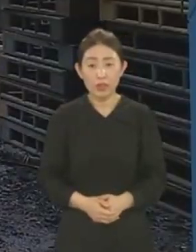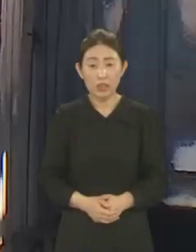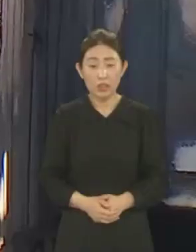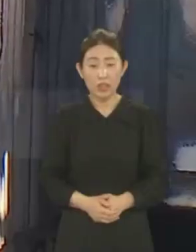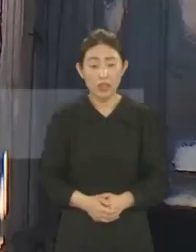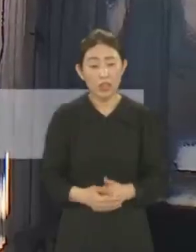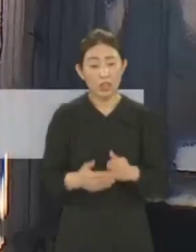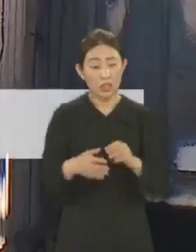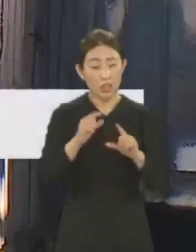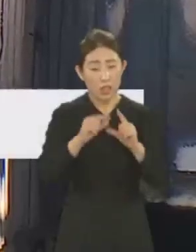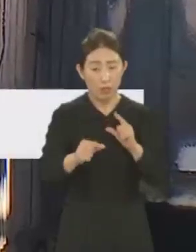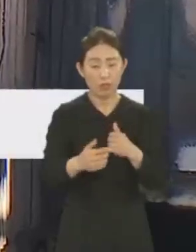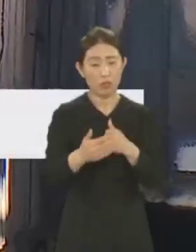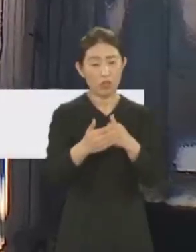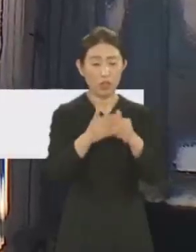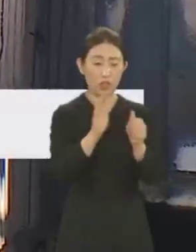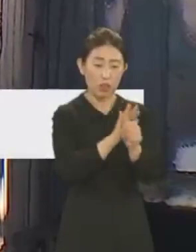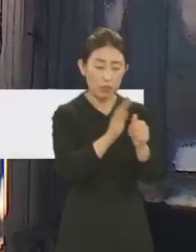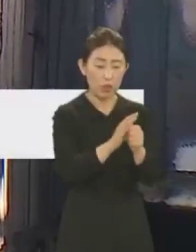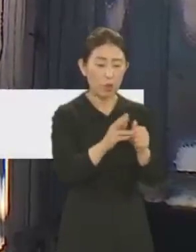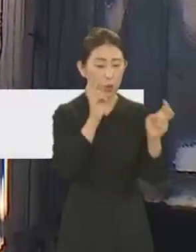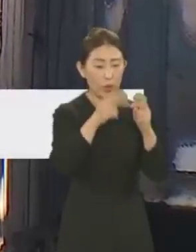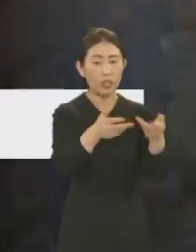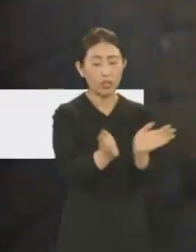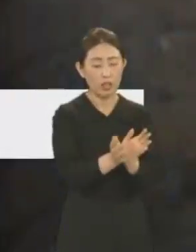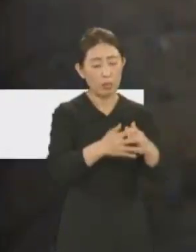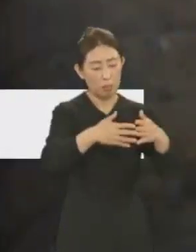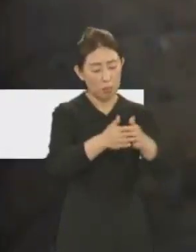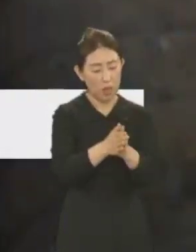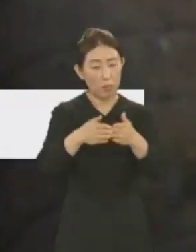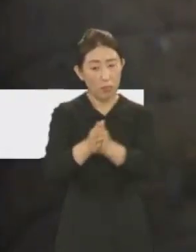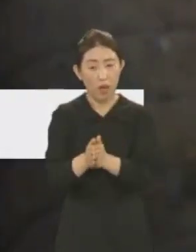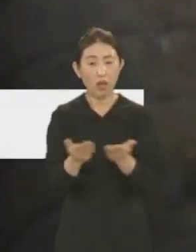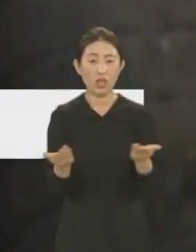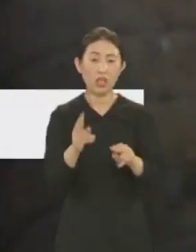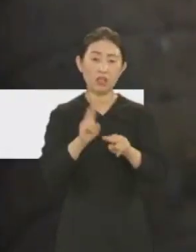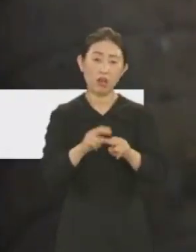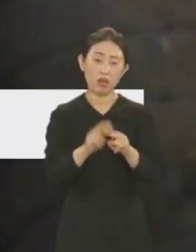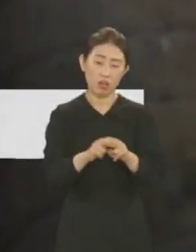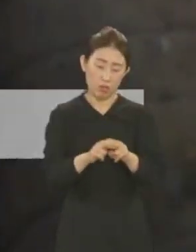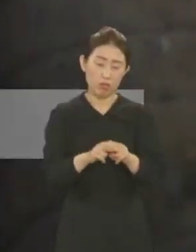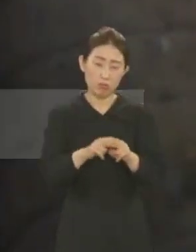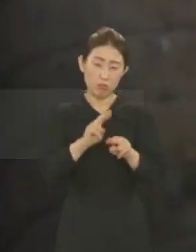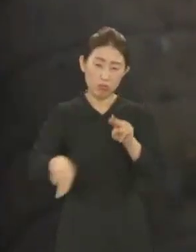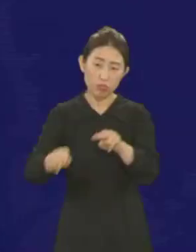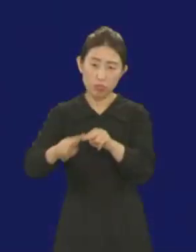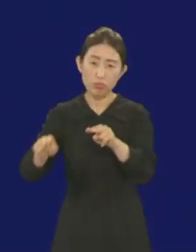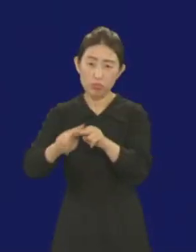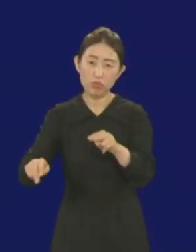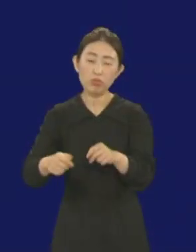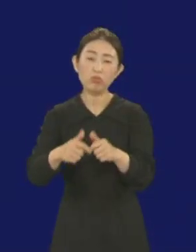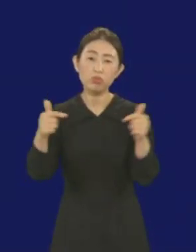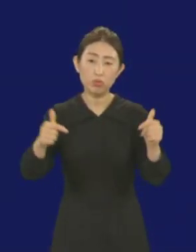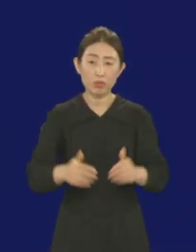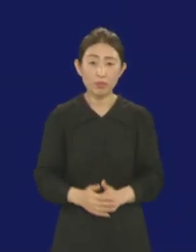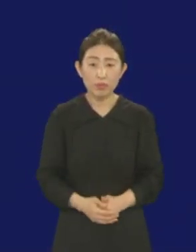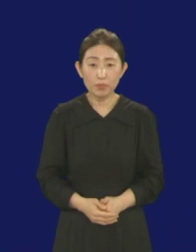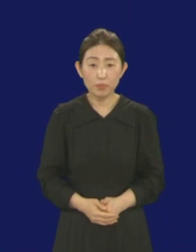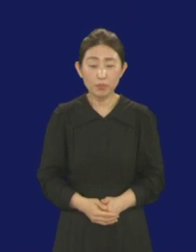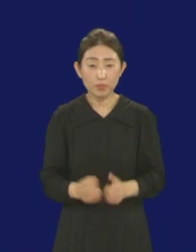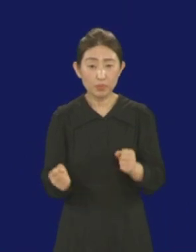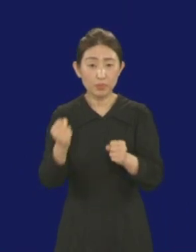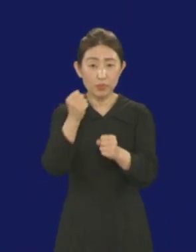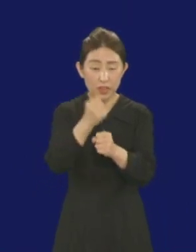일부 협력업체들이 폐업 수순을 밟으며 일자리를 잃는 직원들도 하나 둘 나오고 있는 상태 한국타이어 측은